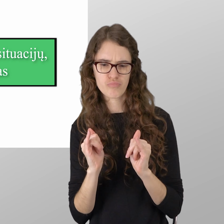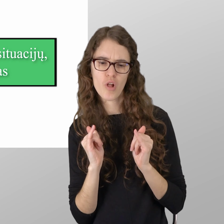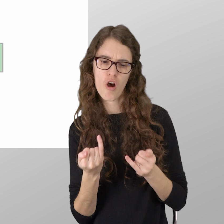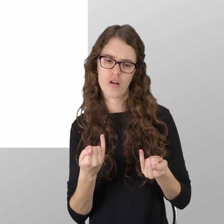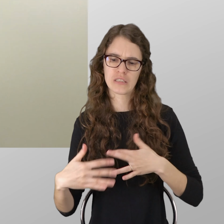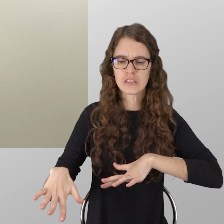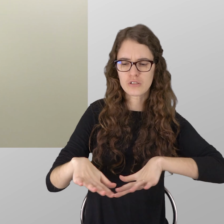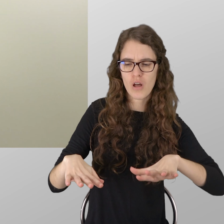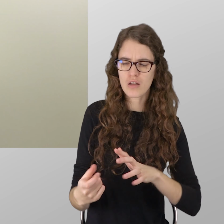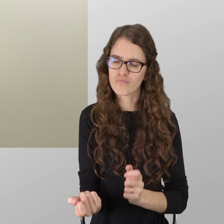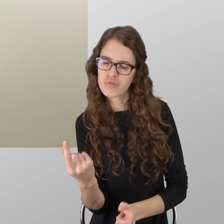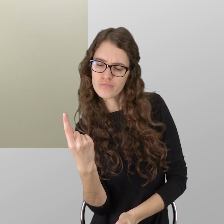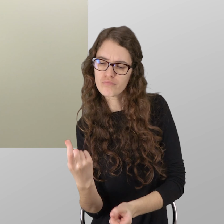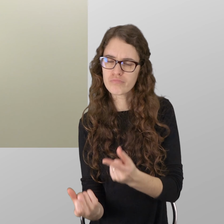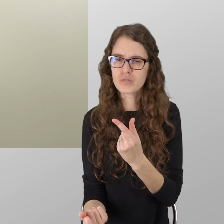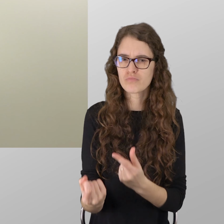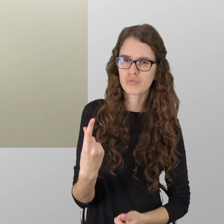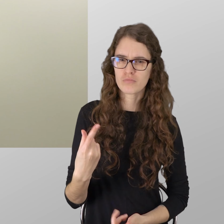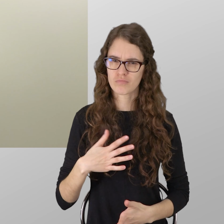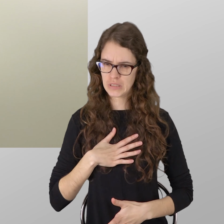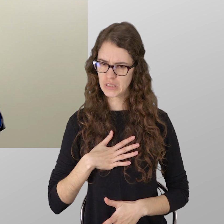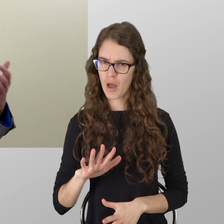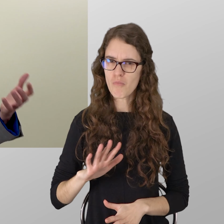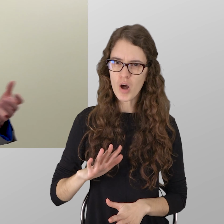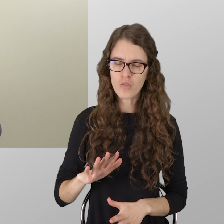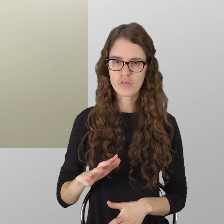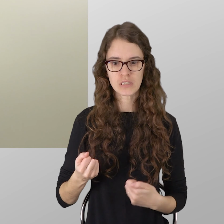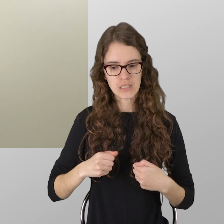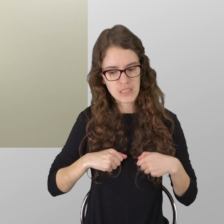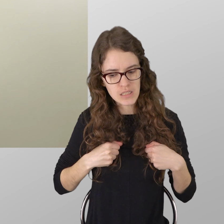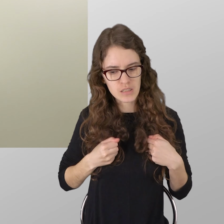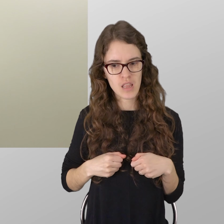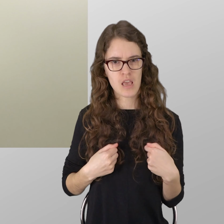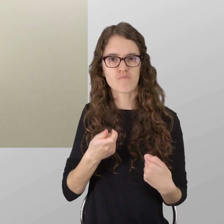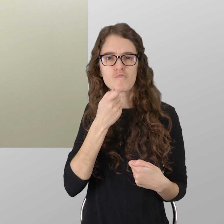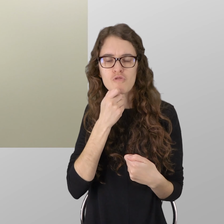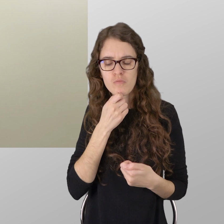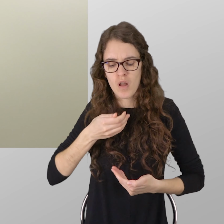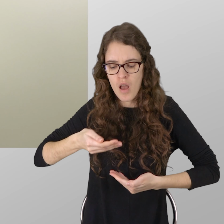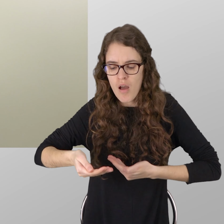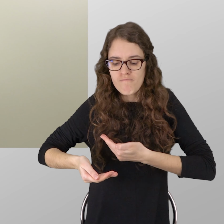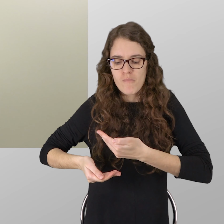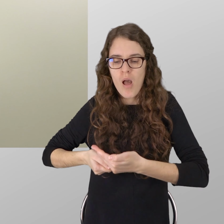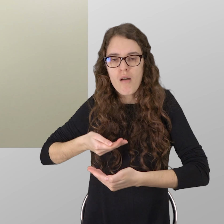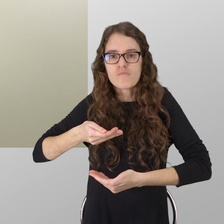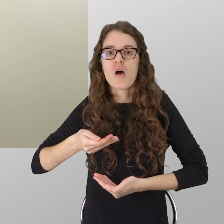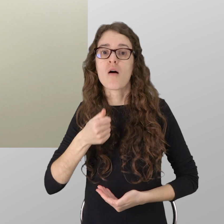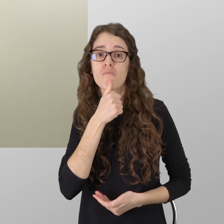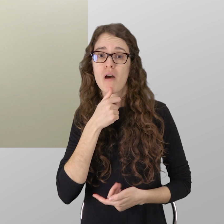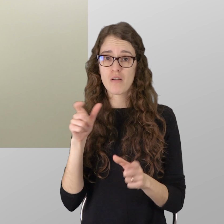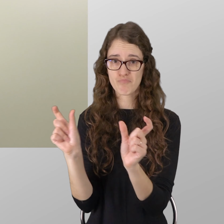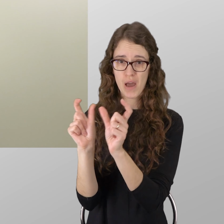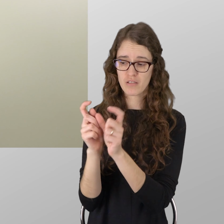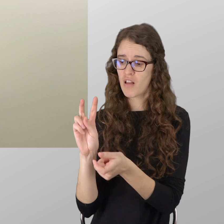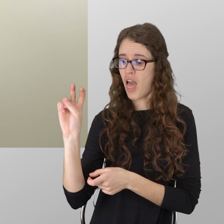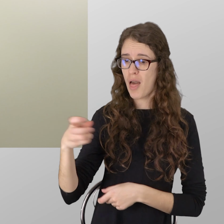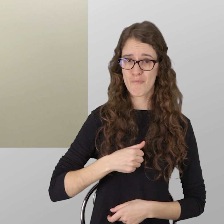situacijas. Ar taip po truputėlį artinti keliolink parduotuvės. Galbūt pabandyti